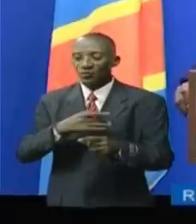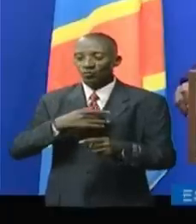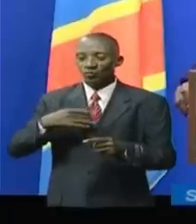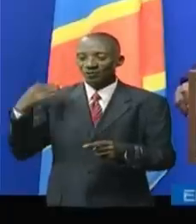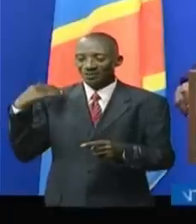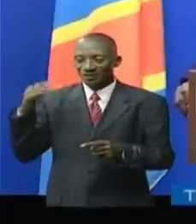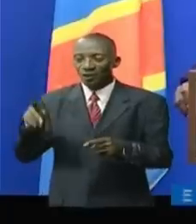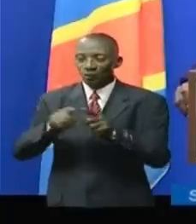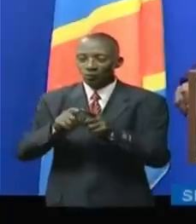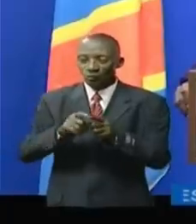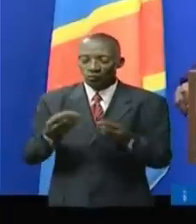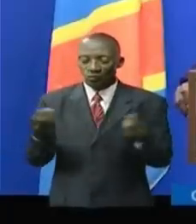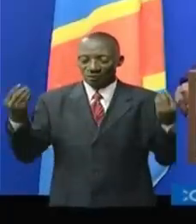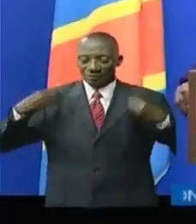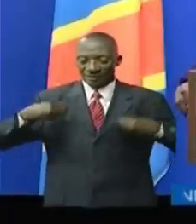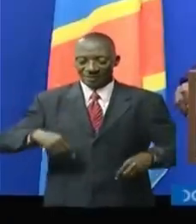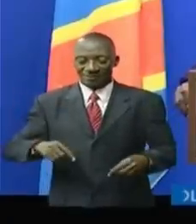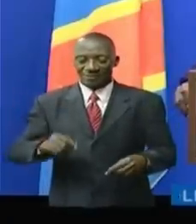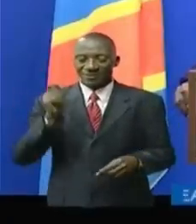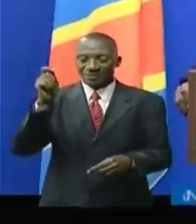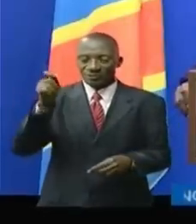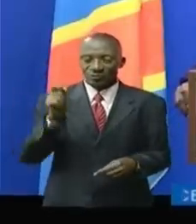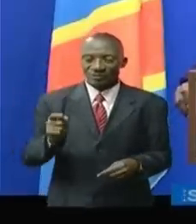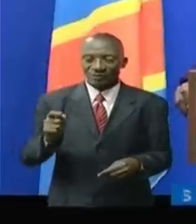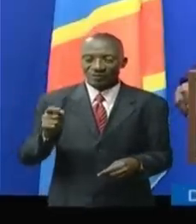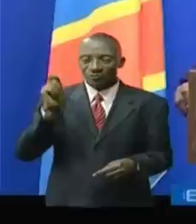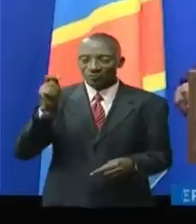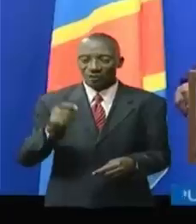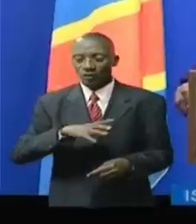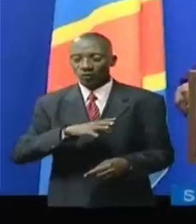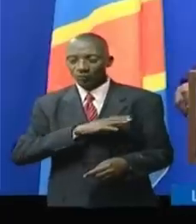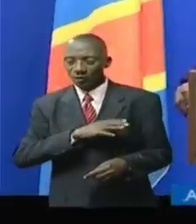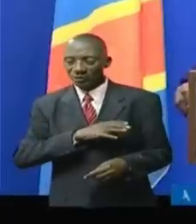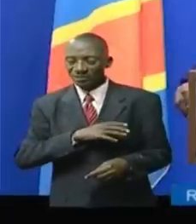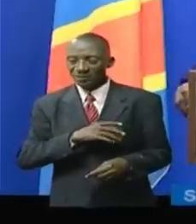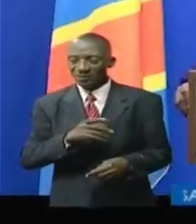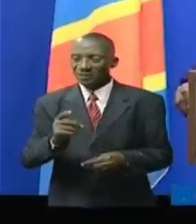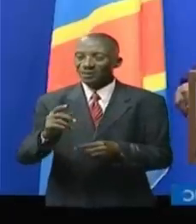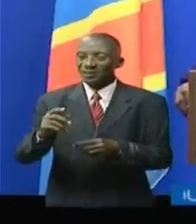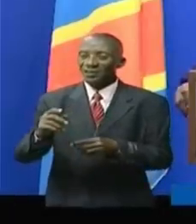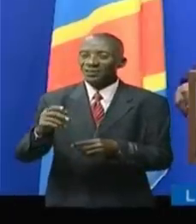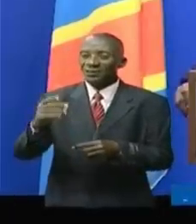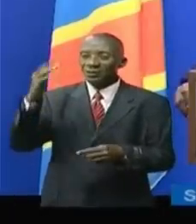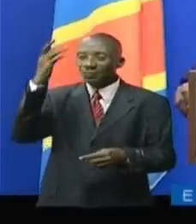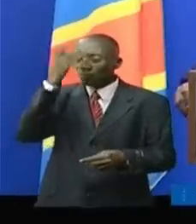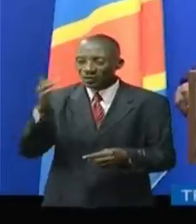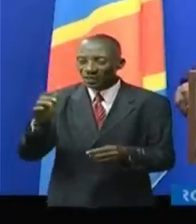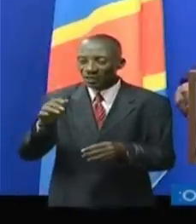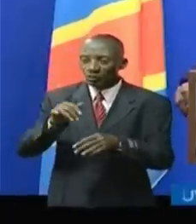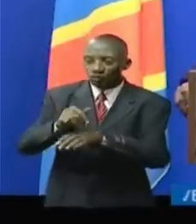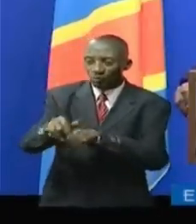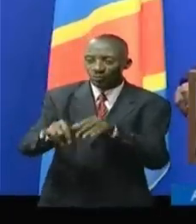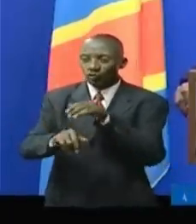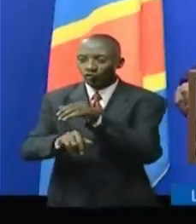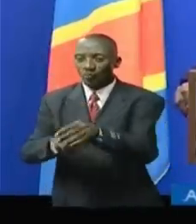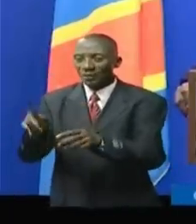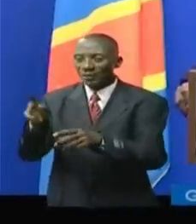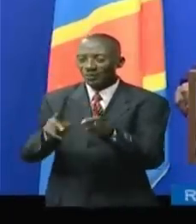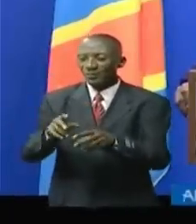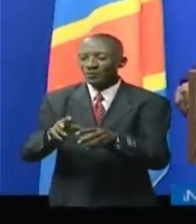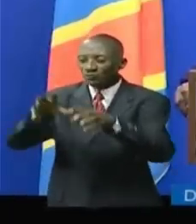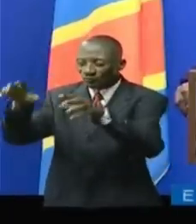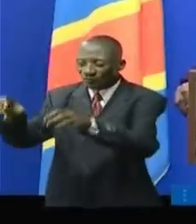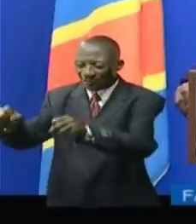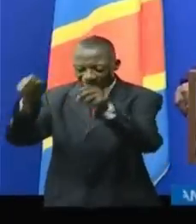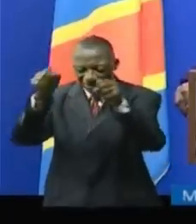renseignement, les services de la sécurité, la police nationale congolaise, au sujet de tous ces comportements